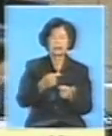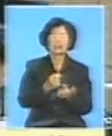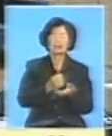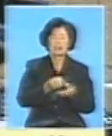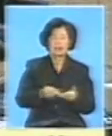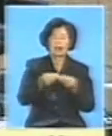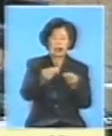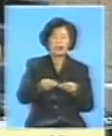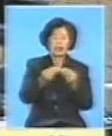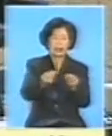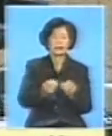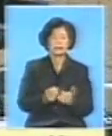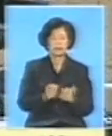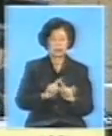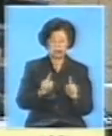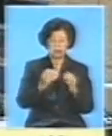รื่องนี้นะครับ